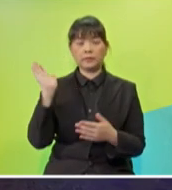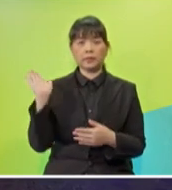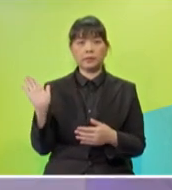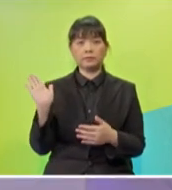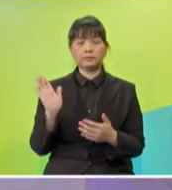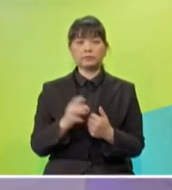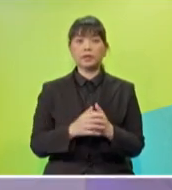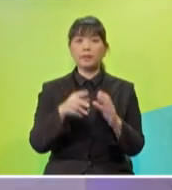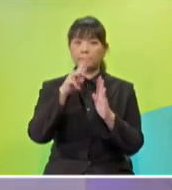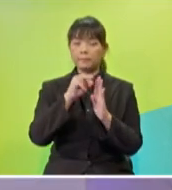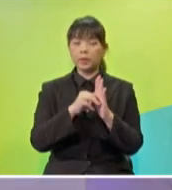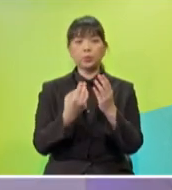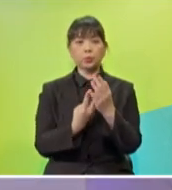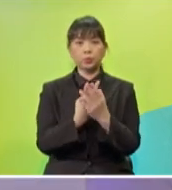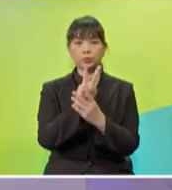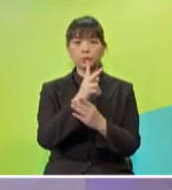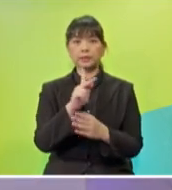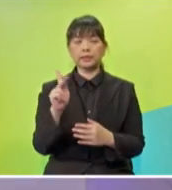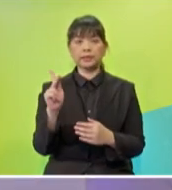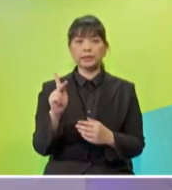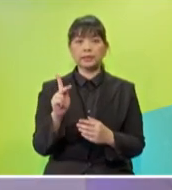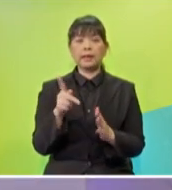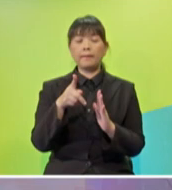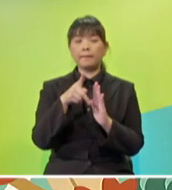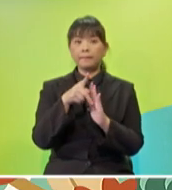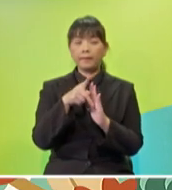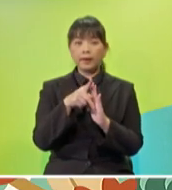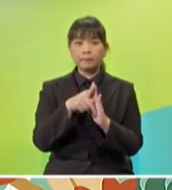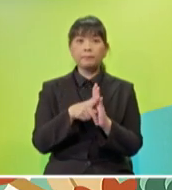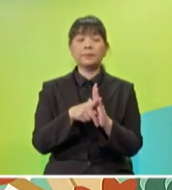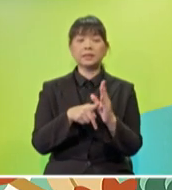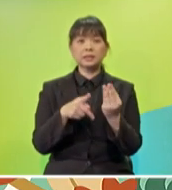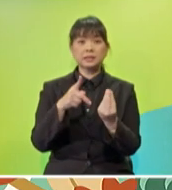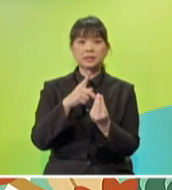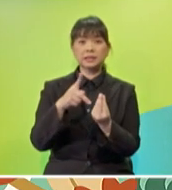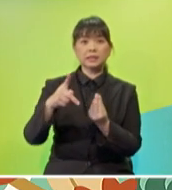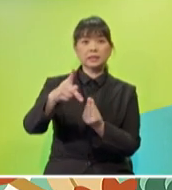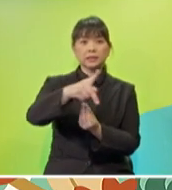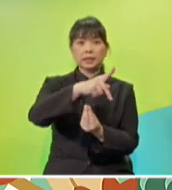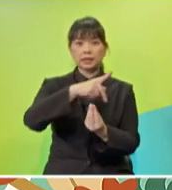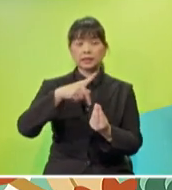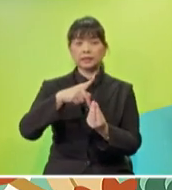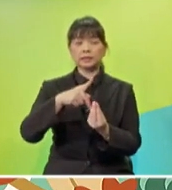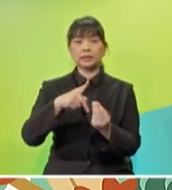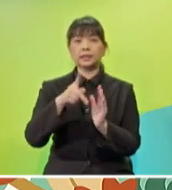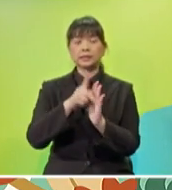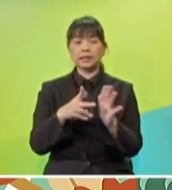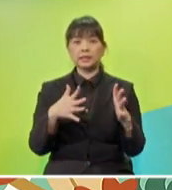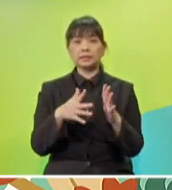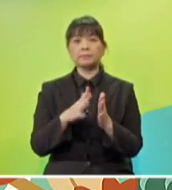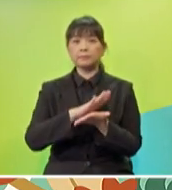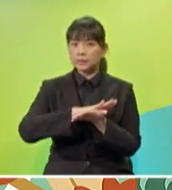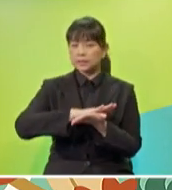mewujudkan pesekitaran yang bersih dan selamat Apakah pendapat murid-murid Cikgu tentang